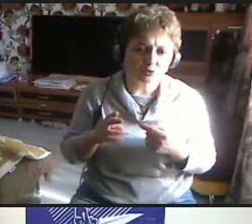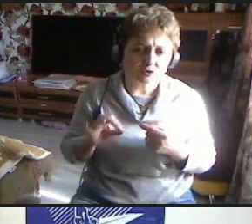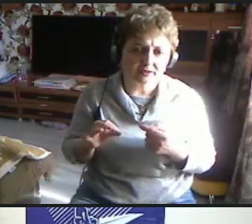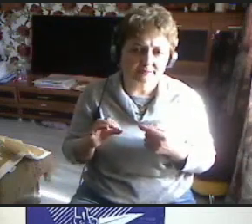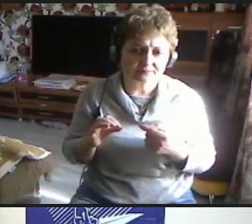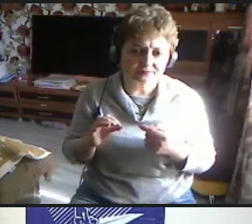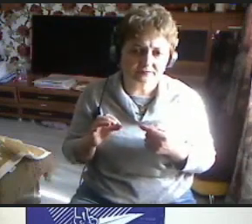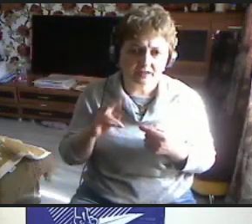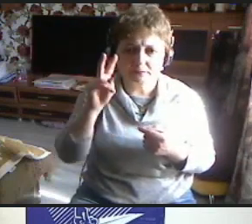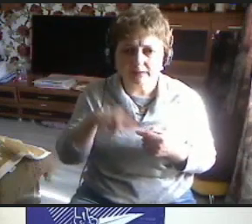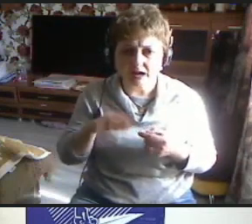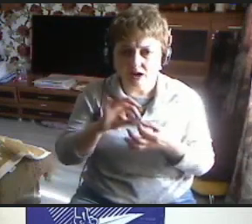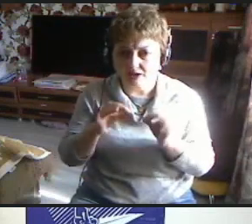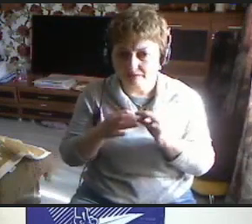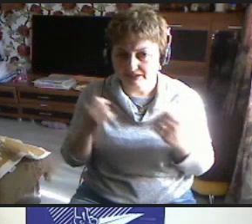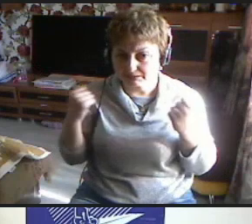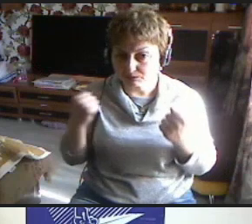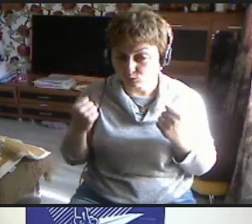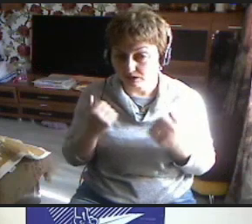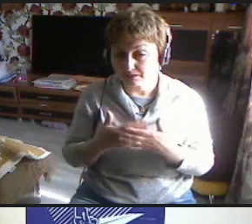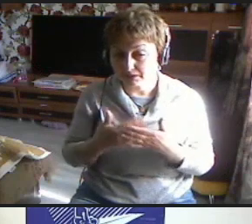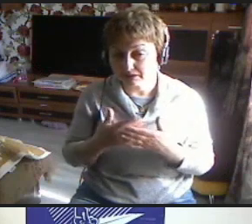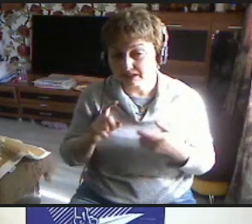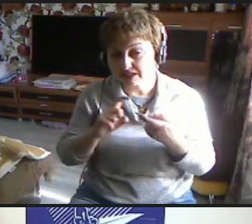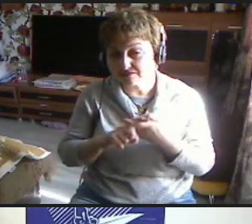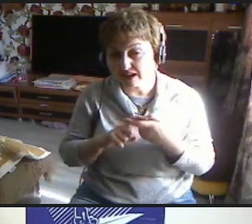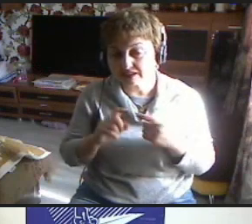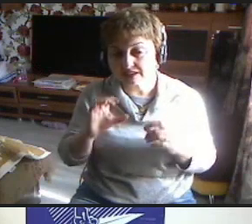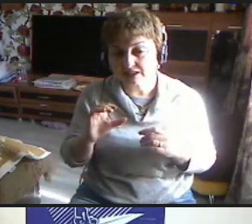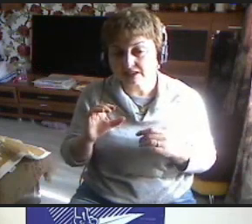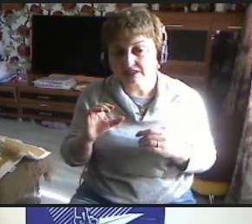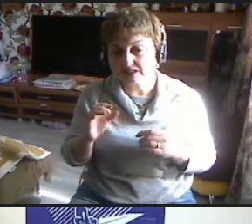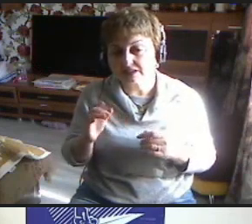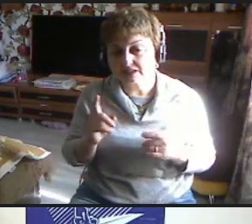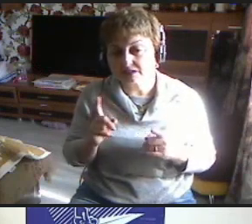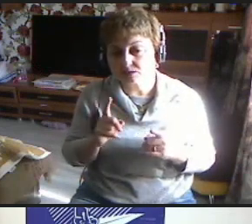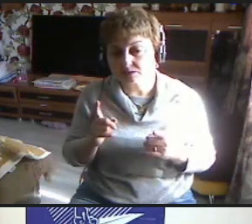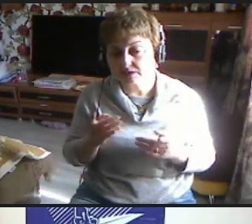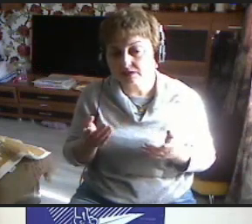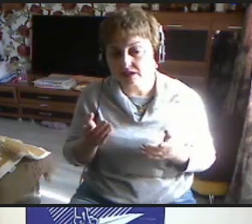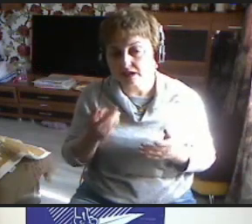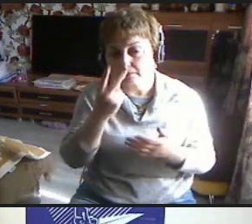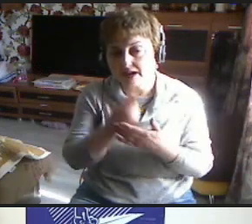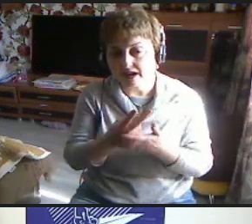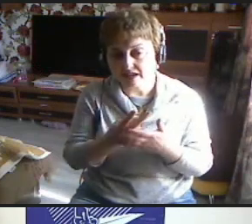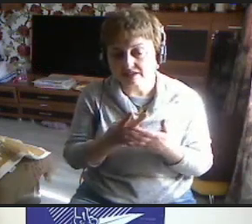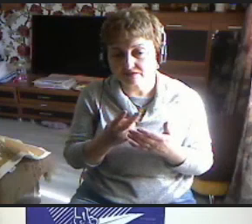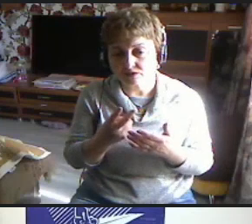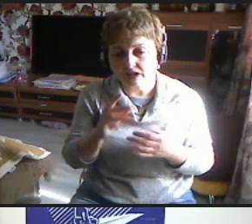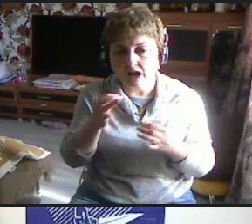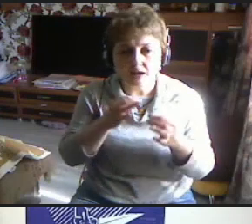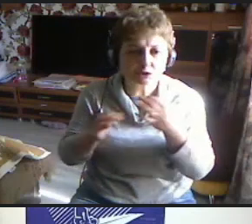паралимпийским спортом. Например, что-то связанное с там, показом, опять-таки, обсуждением